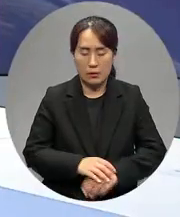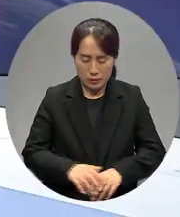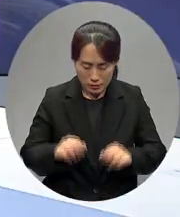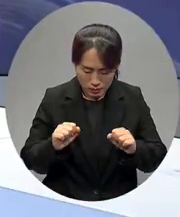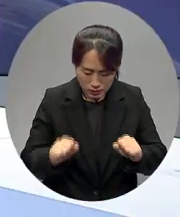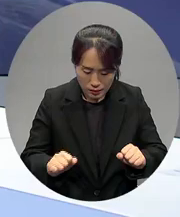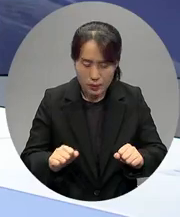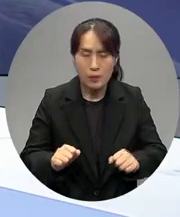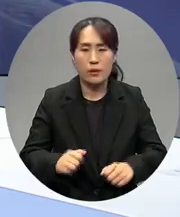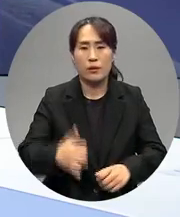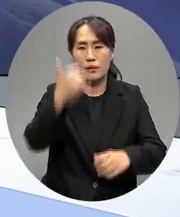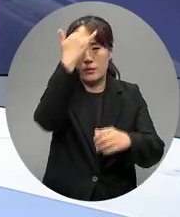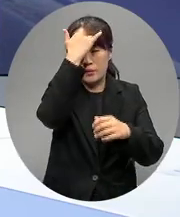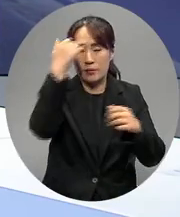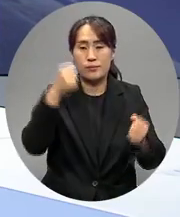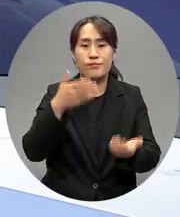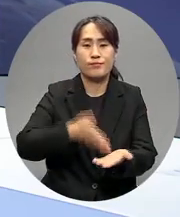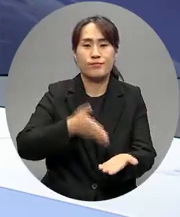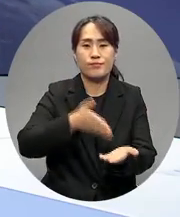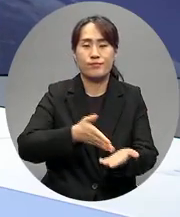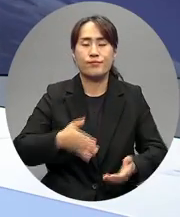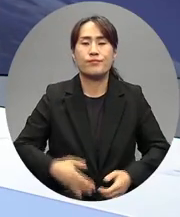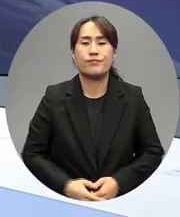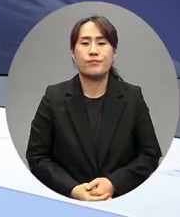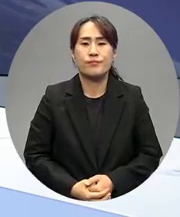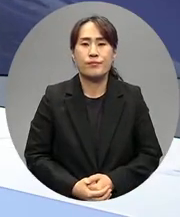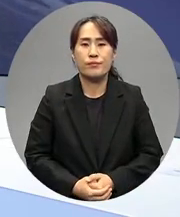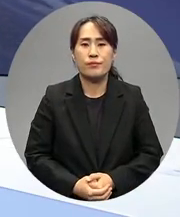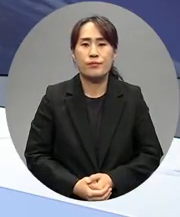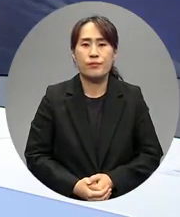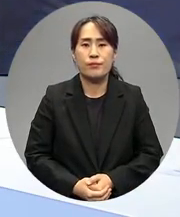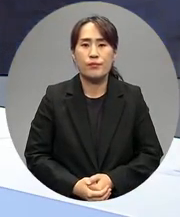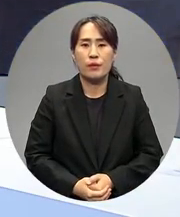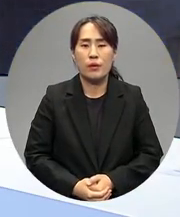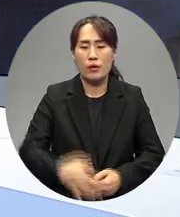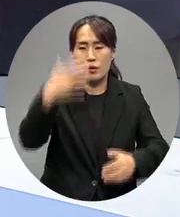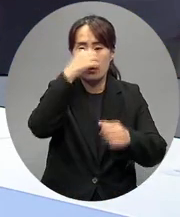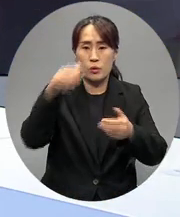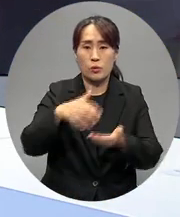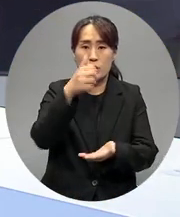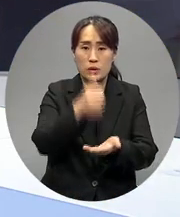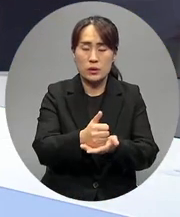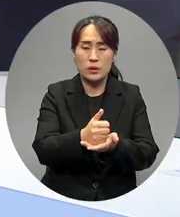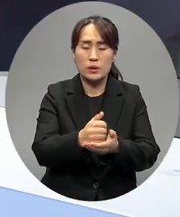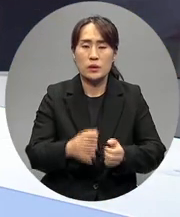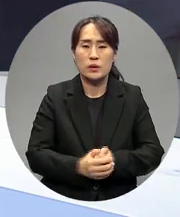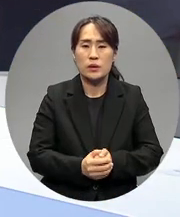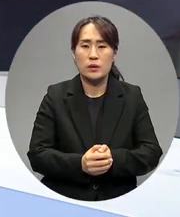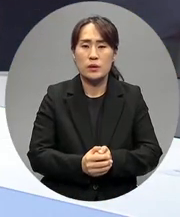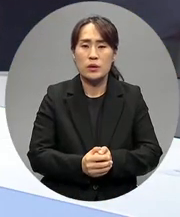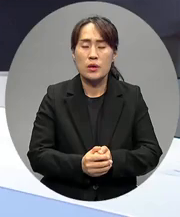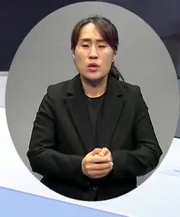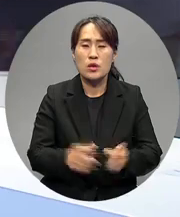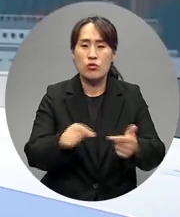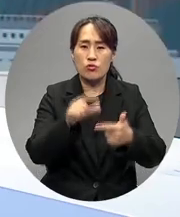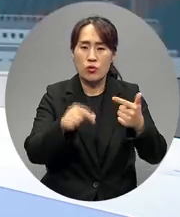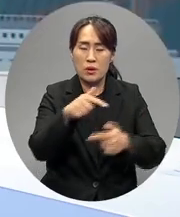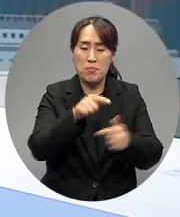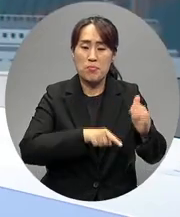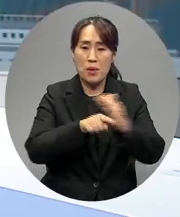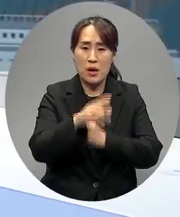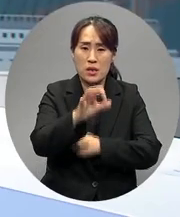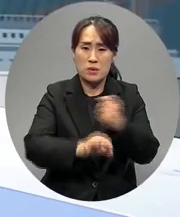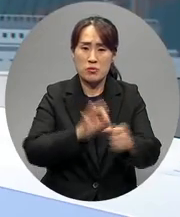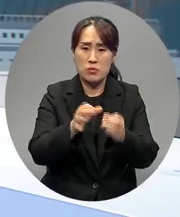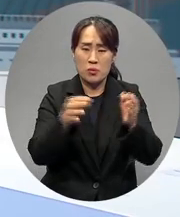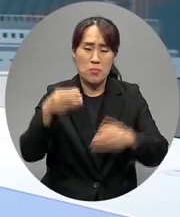여러분 안녕하십니까? 계속해서 뉴스데스크 충북 소식입니다. 김영환 충북지사가 지난달 제천을 방문한 후 12년째